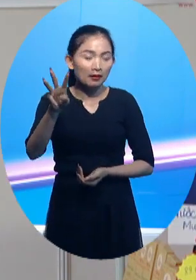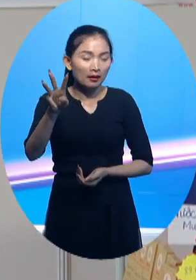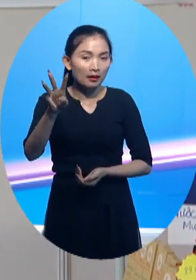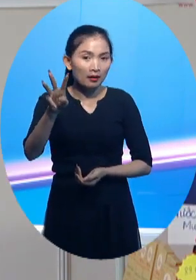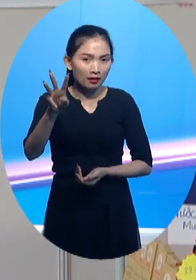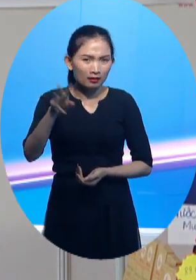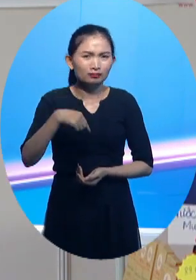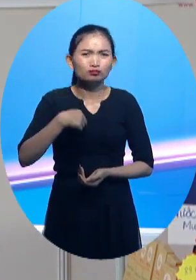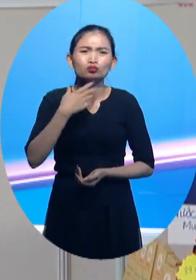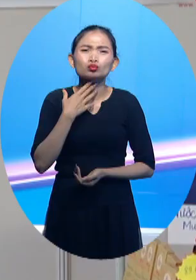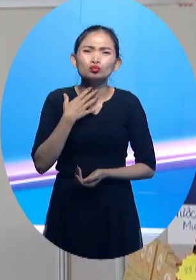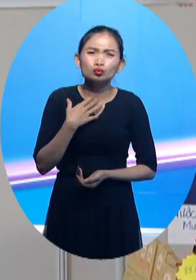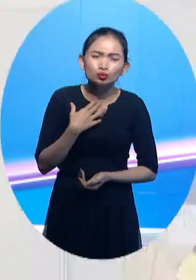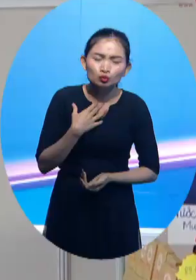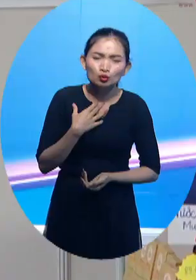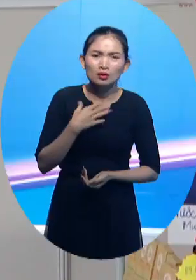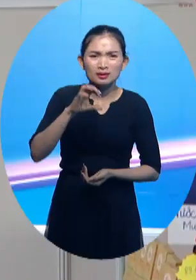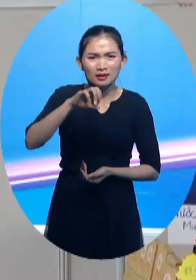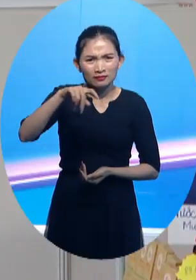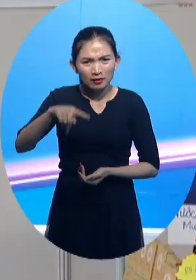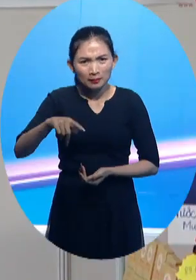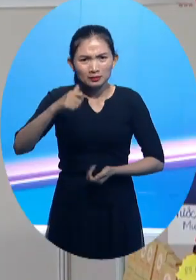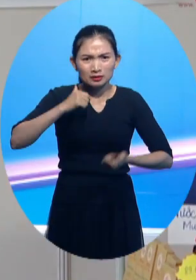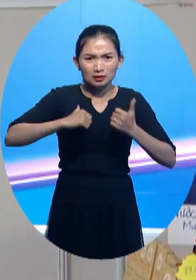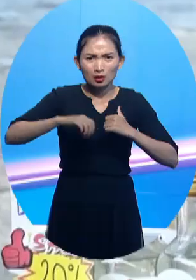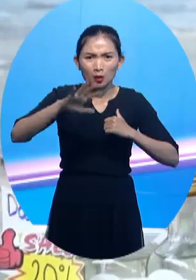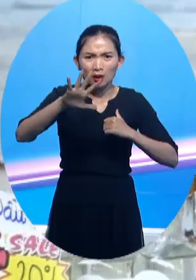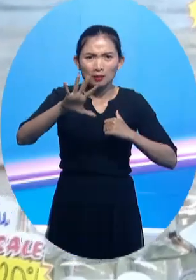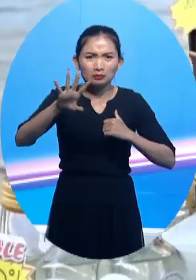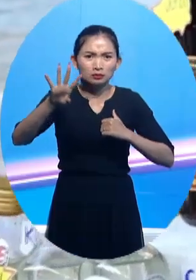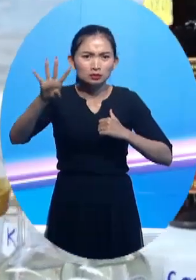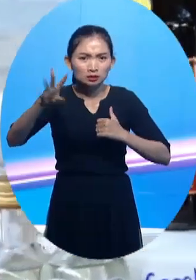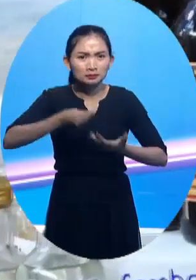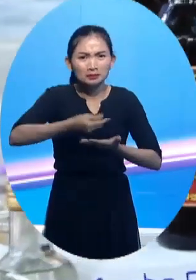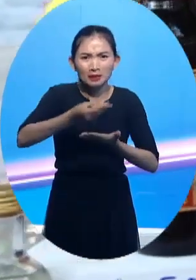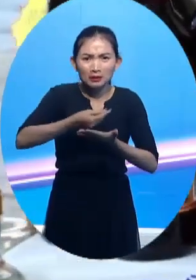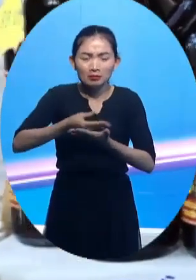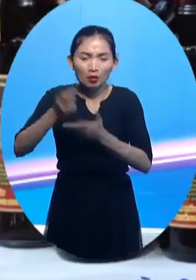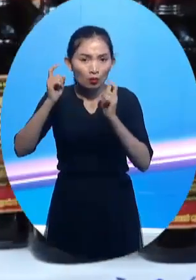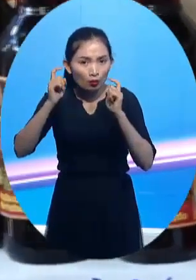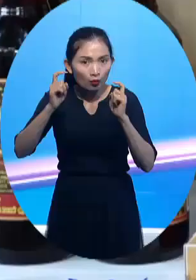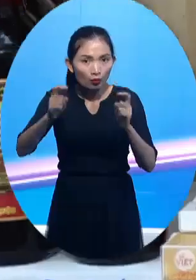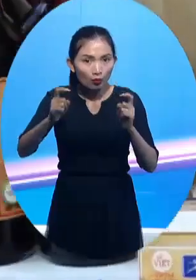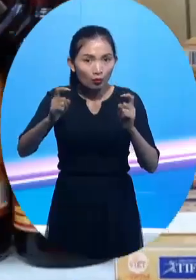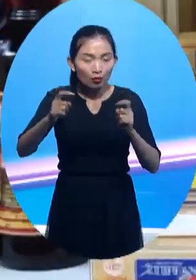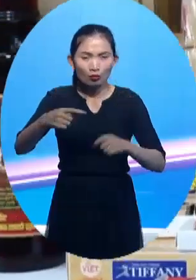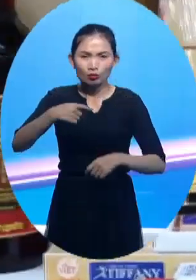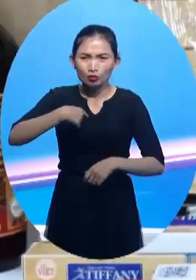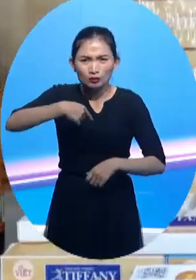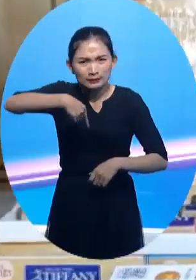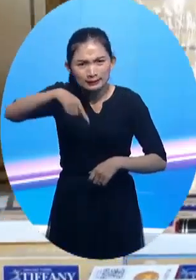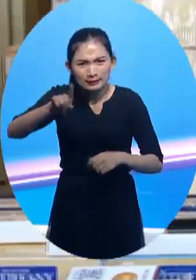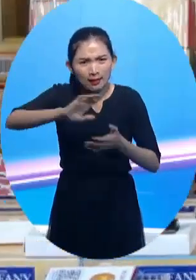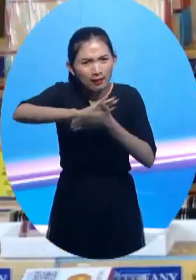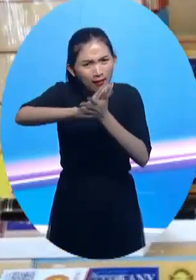phẩm của 54 dân tộc anh em và đến bây giờ thì cái đặc điểm nổi chội của mình là mình đi từng vùng từng vùng một